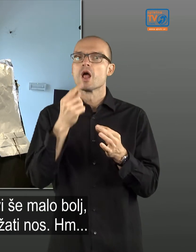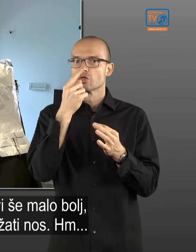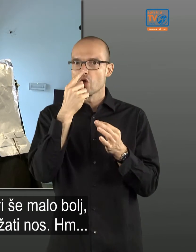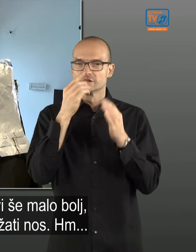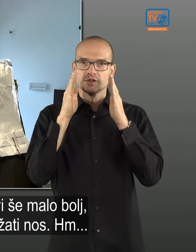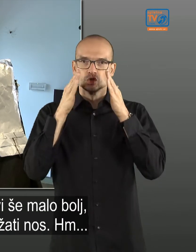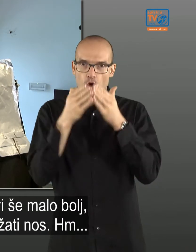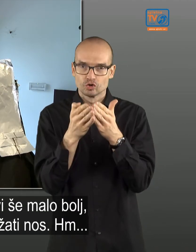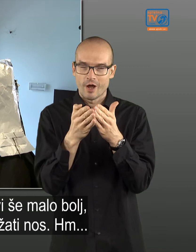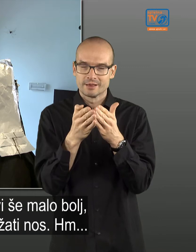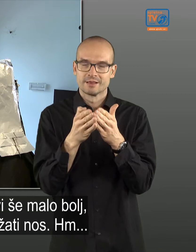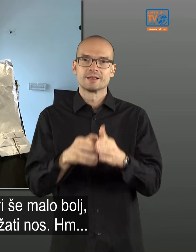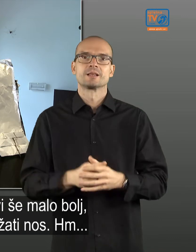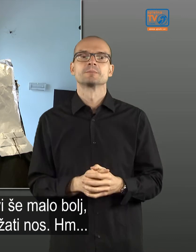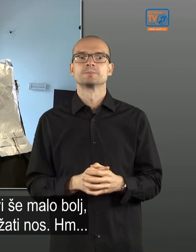nos.